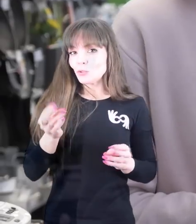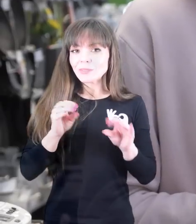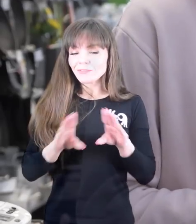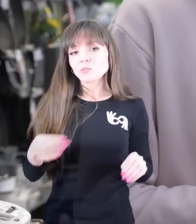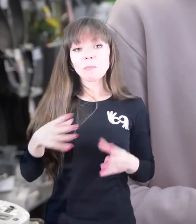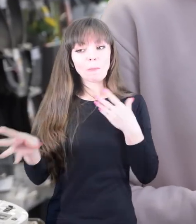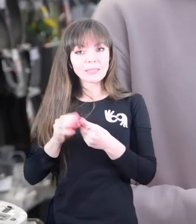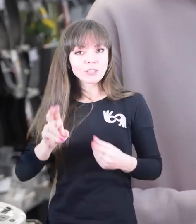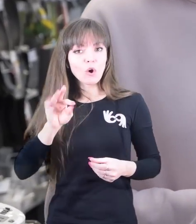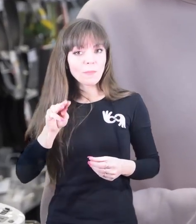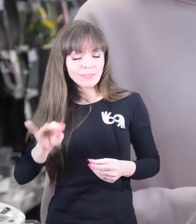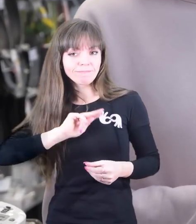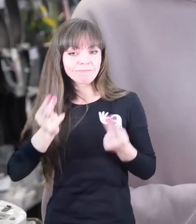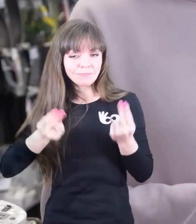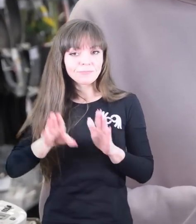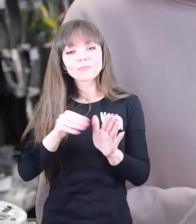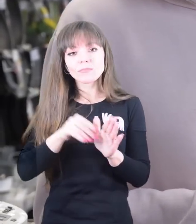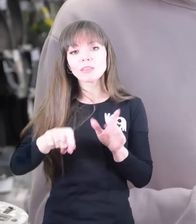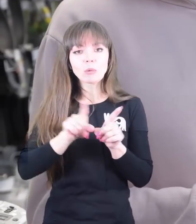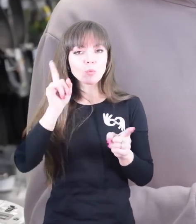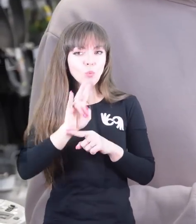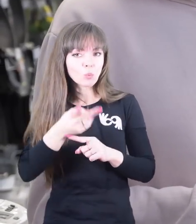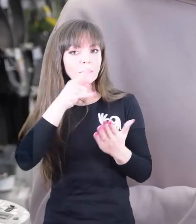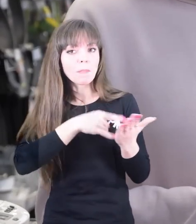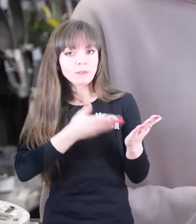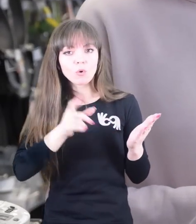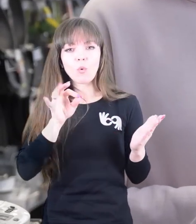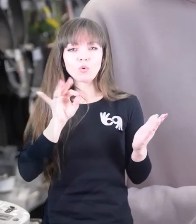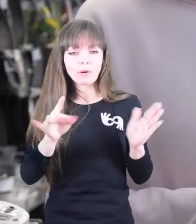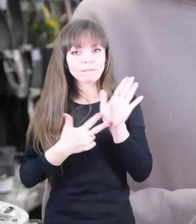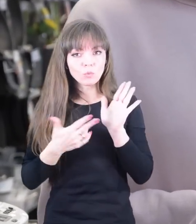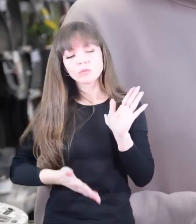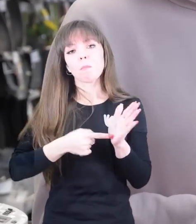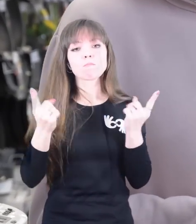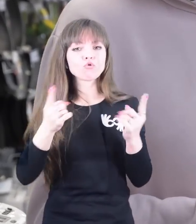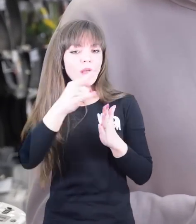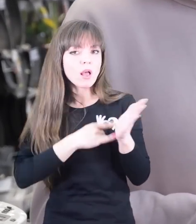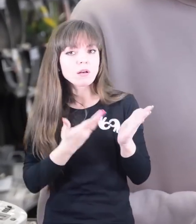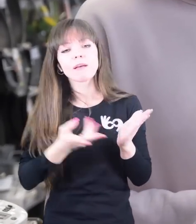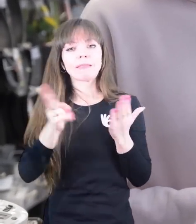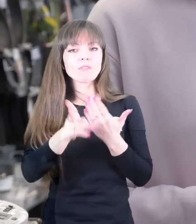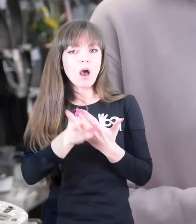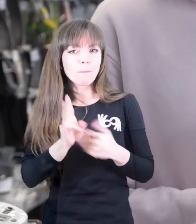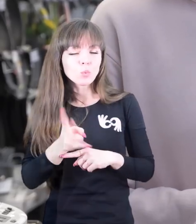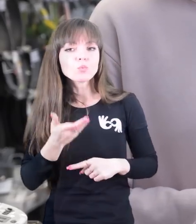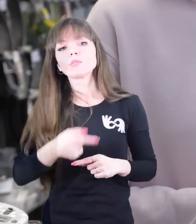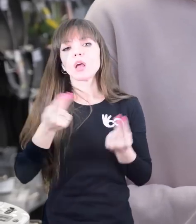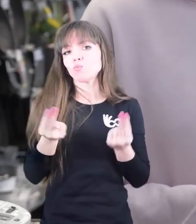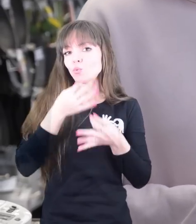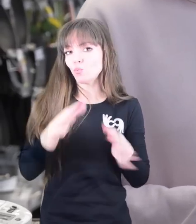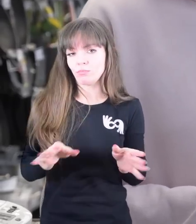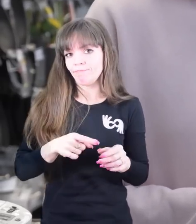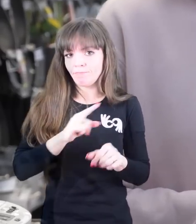Ребят, подождите, это еще не все. Мы вместе с Конфи разыгрываем вот такой вот крутой смартфон Honor 8X. Здесь большой экран, две крутые камеры, и этот телефон